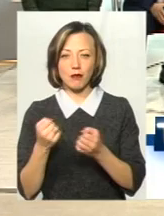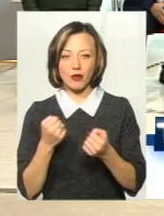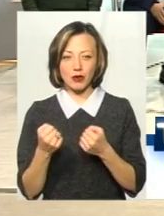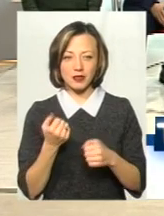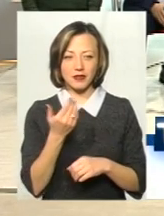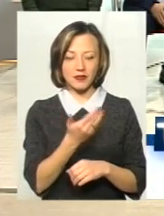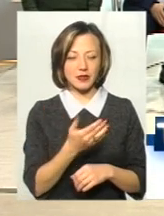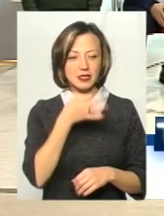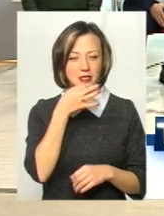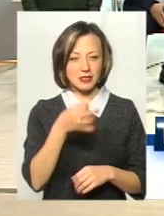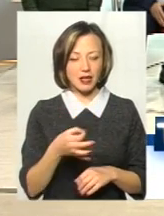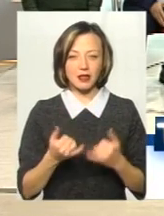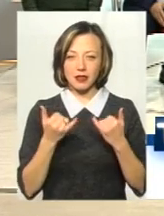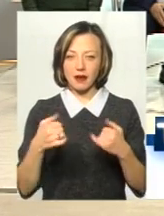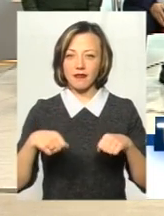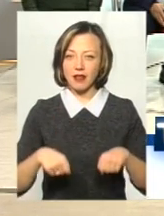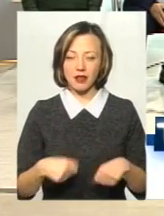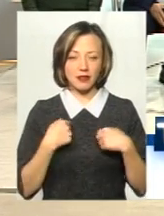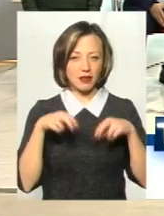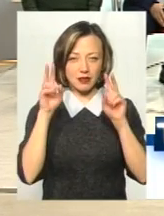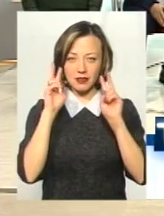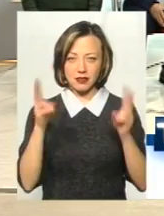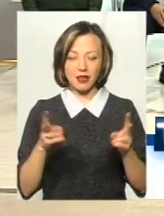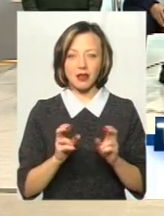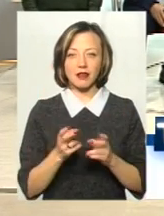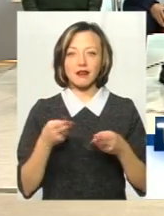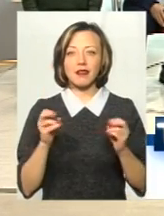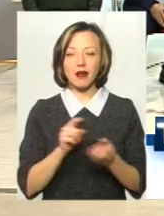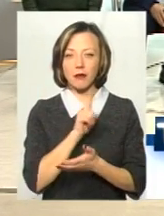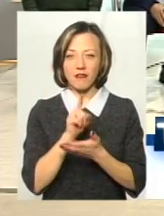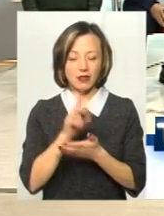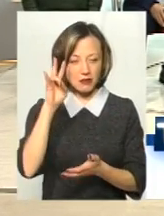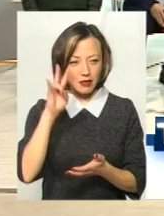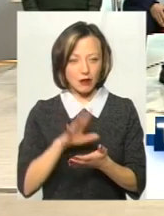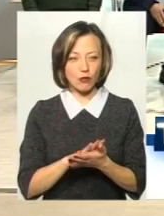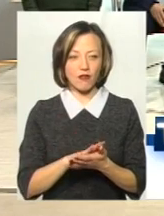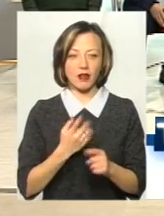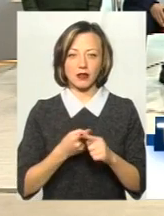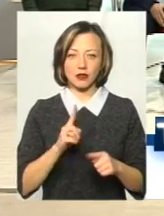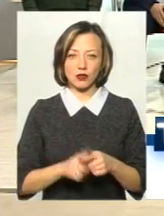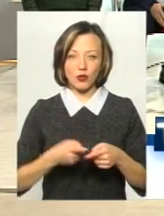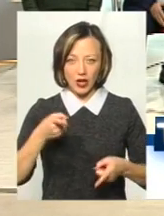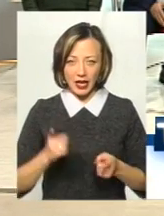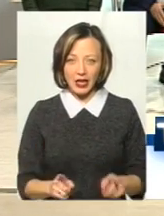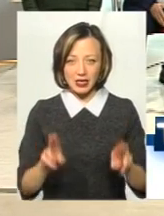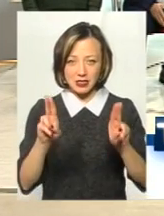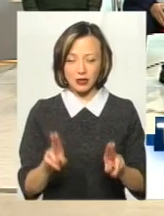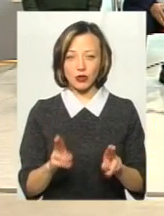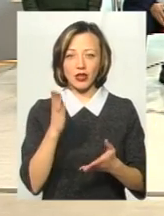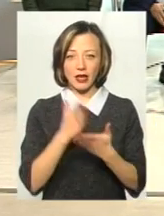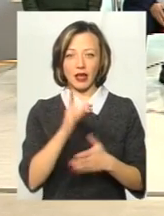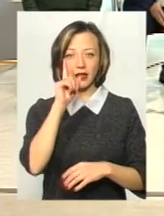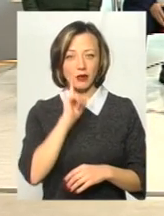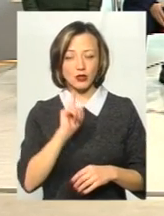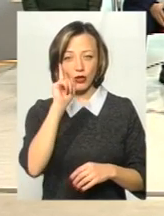колега, для влади, я не знаю, де вона повинна закарбувати цю істину, що вона є